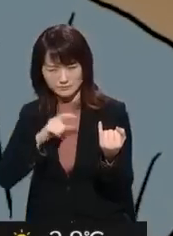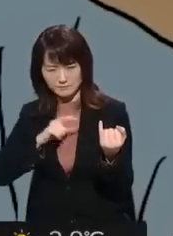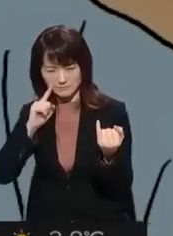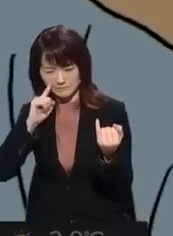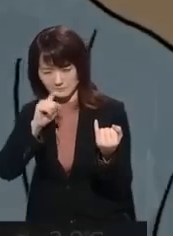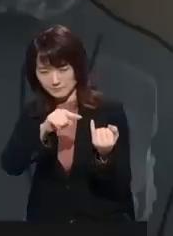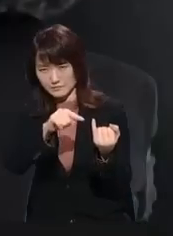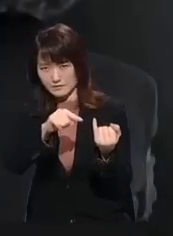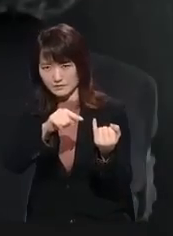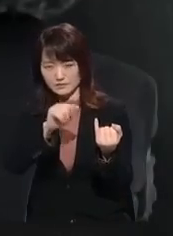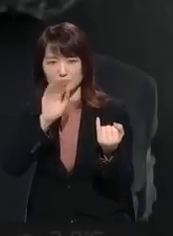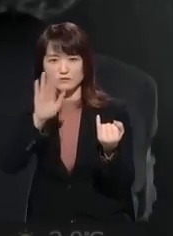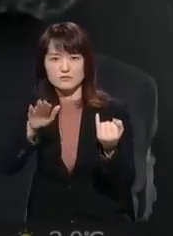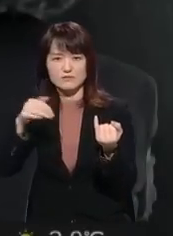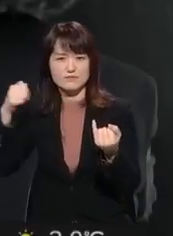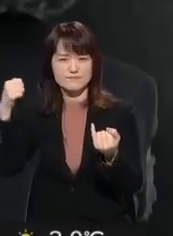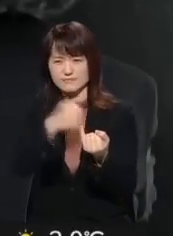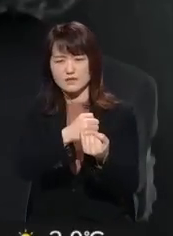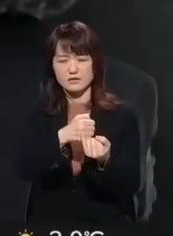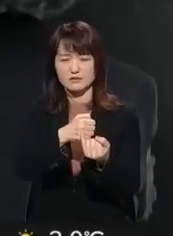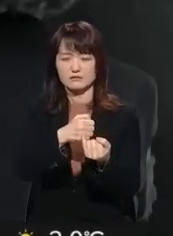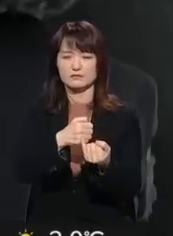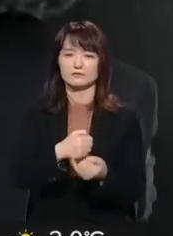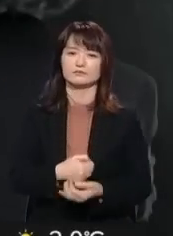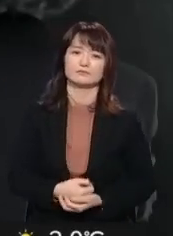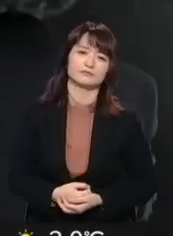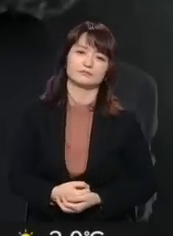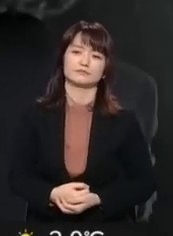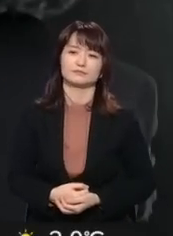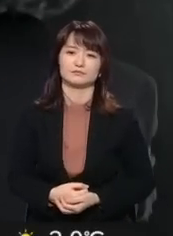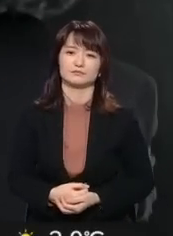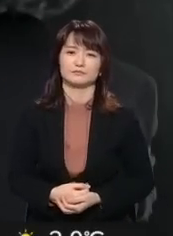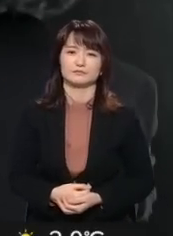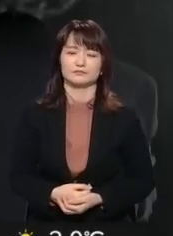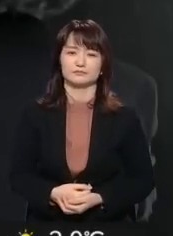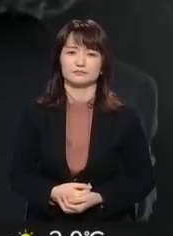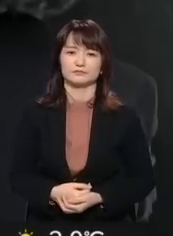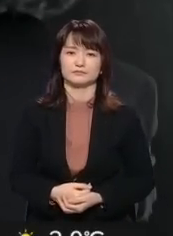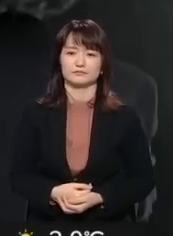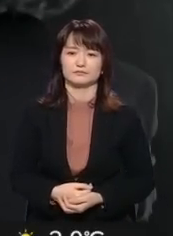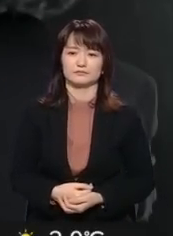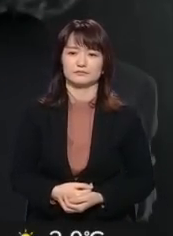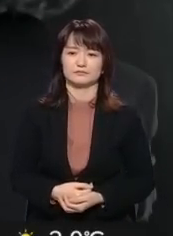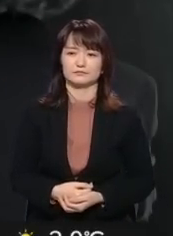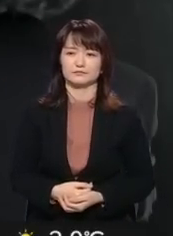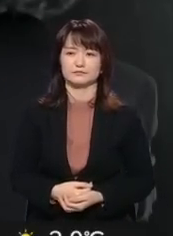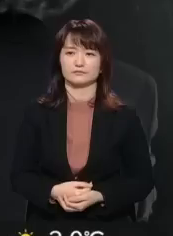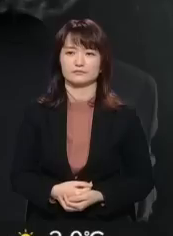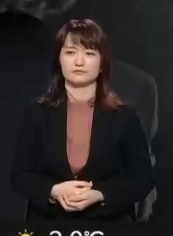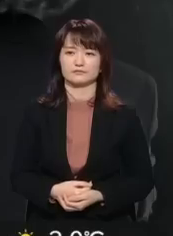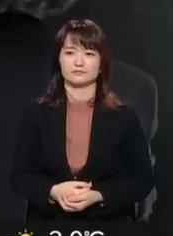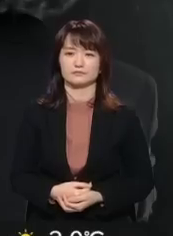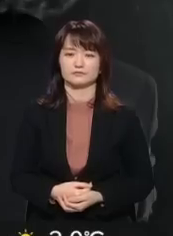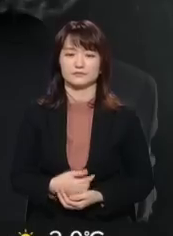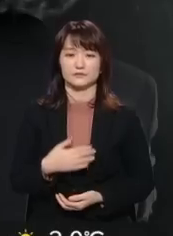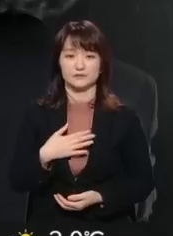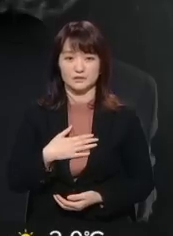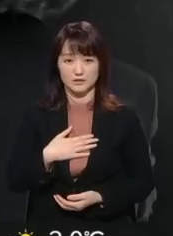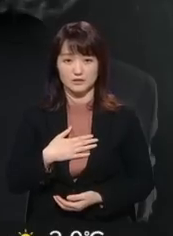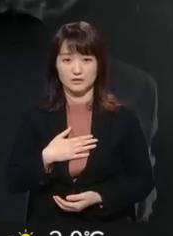이후에이 같은 범행을 저지른 것으로 지금 알려져 있습니다 승현님 저는 진짜 이런 사건을 접해야 할 때마다